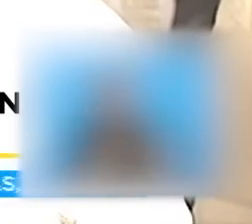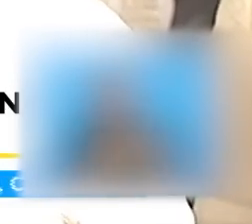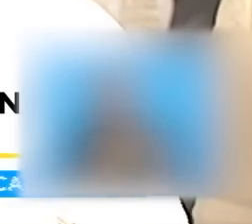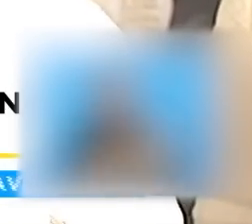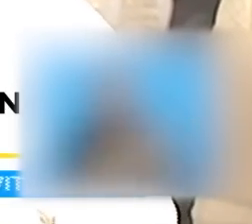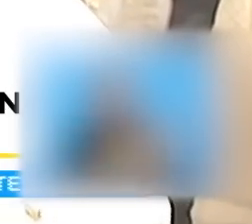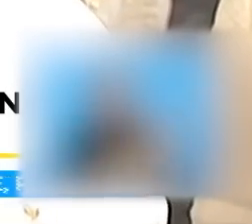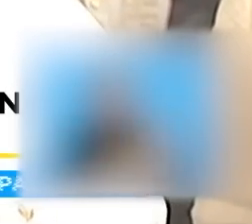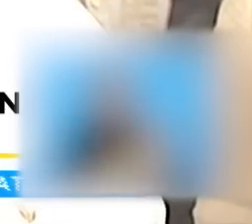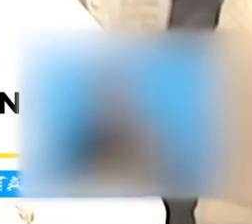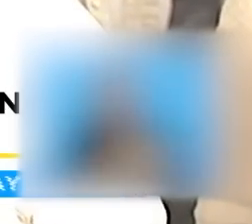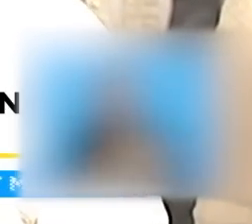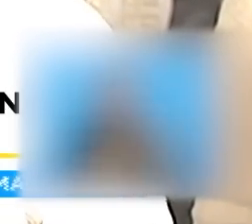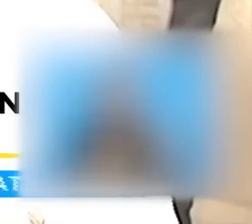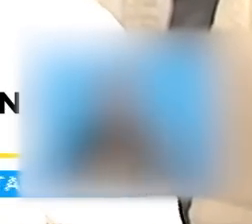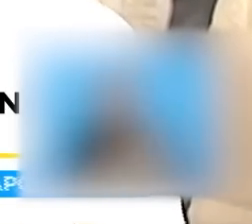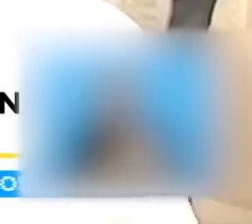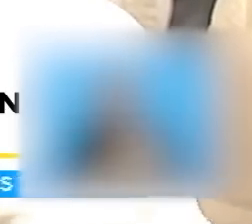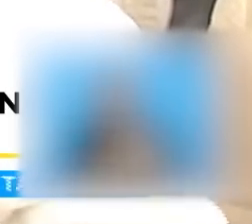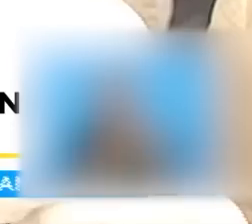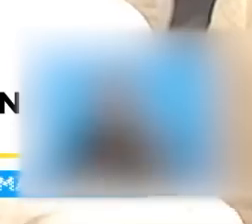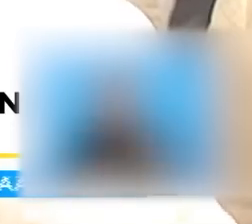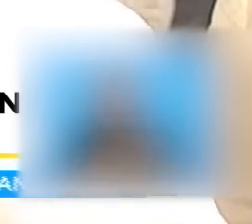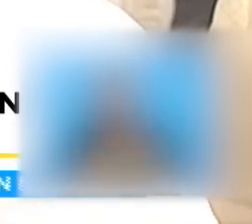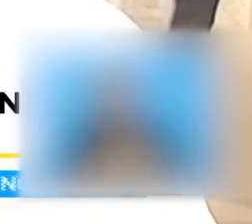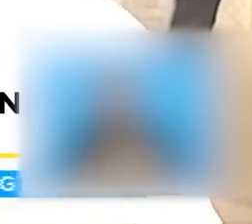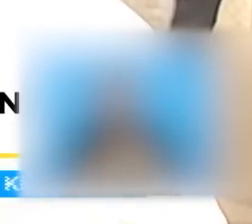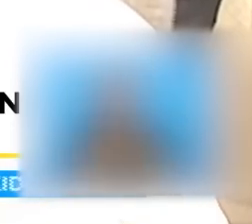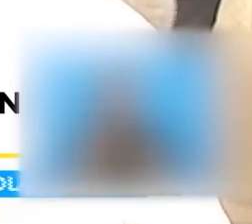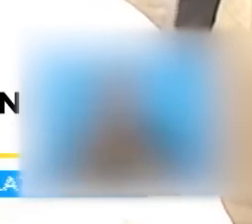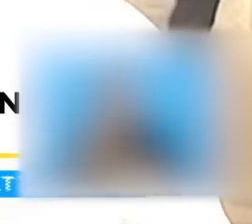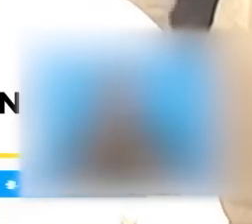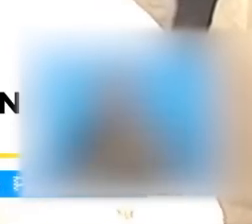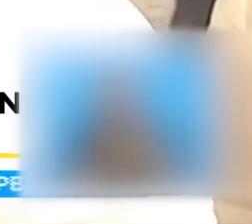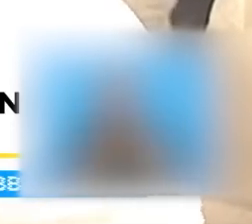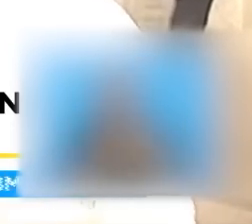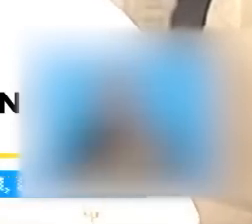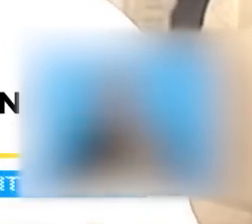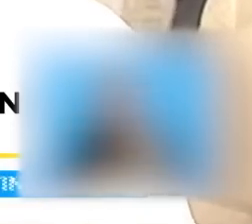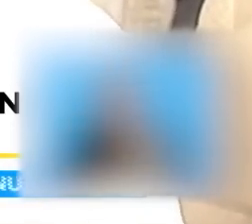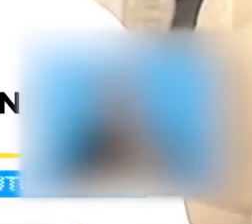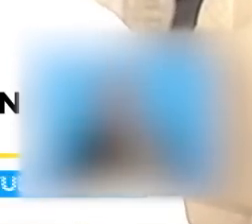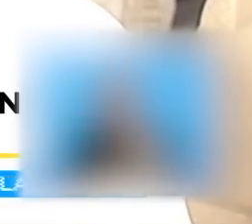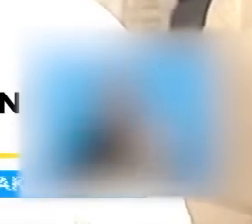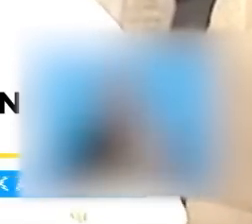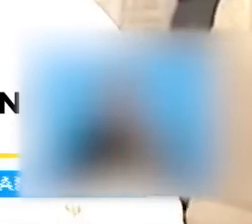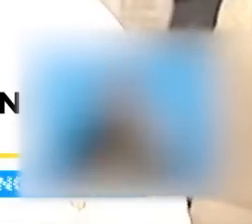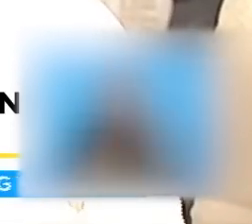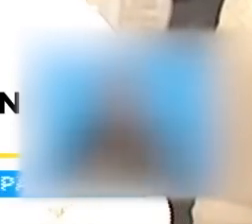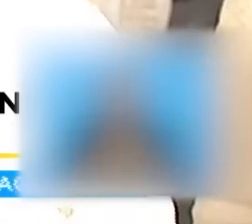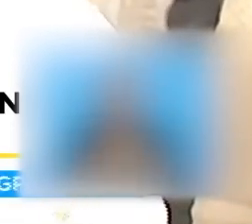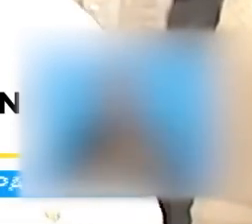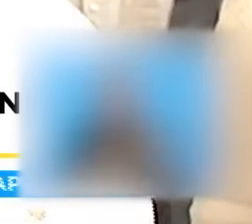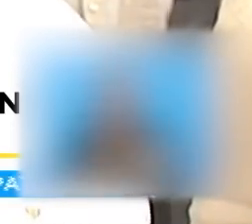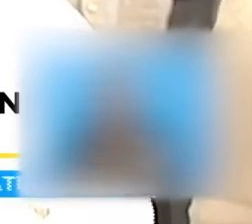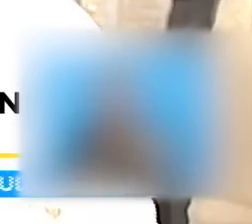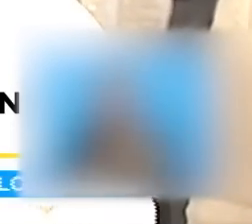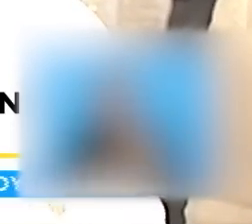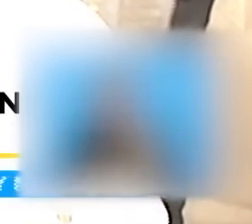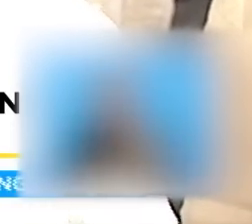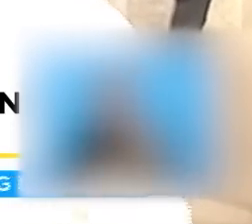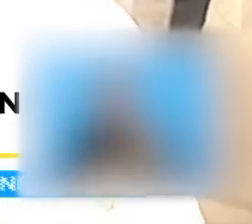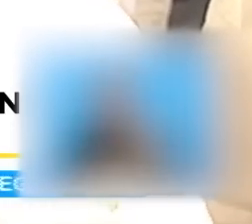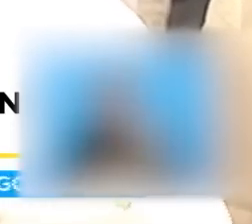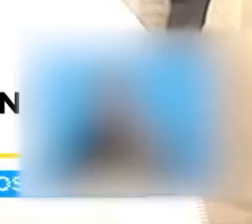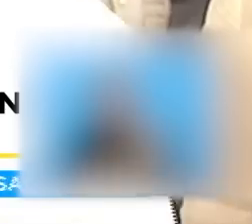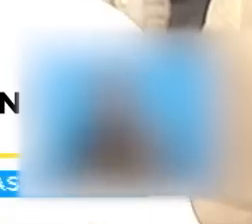ulit ng mga ating workers sa Kuwait. Kaya I don't know, yung sometimes overreaction yung ban.